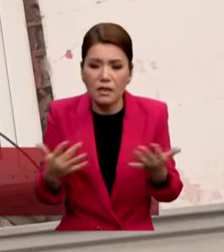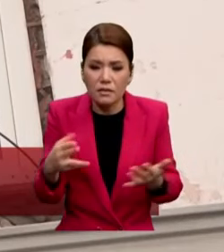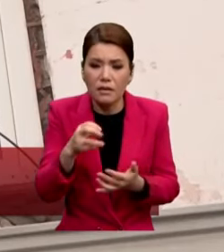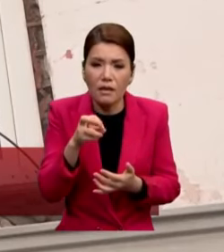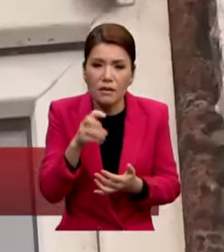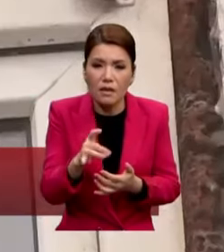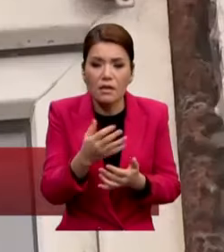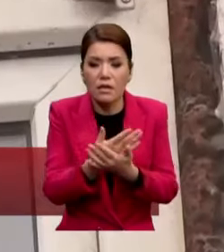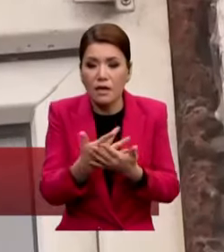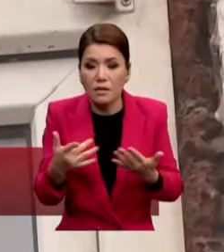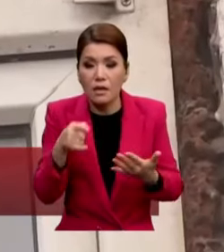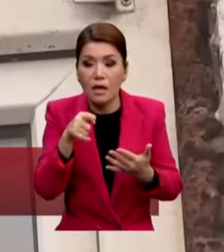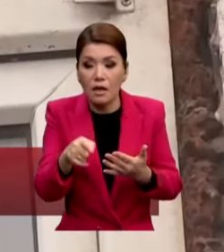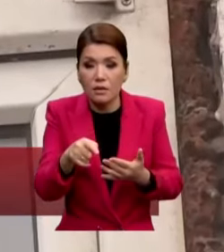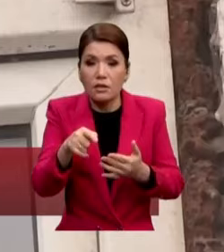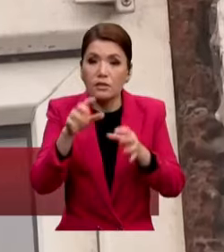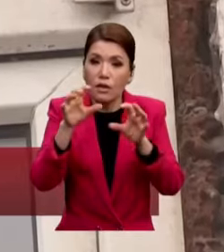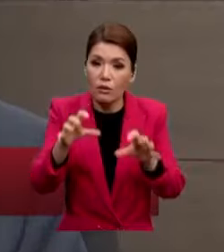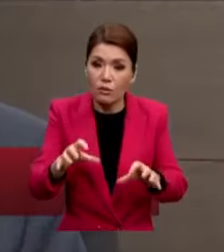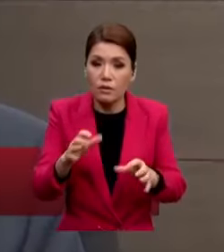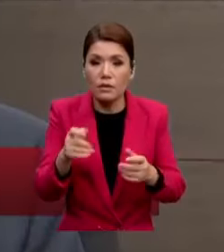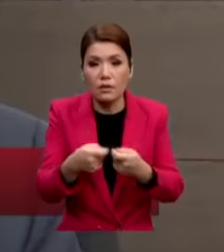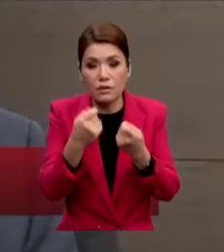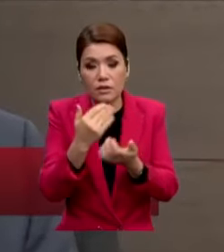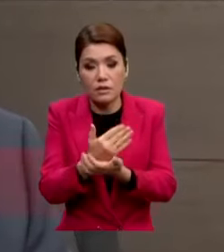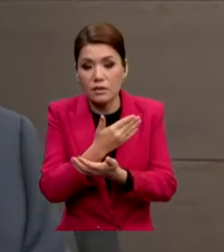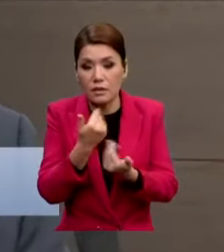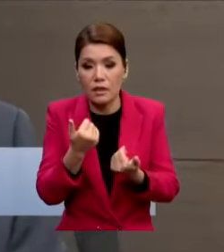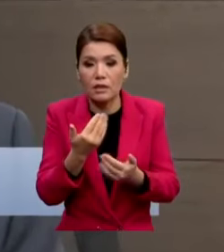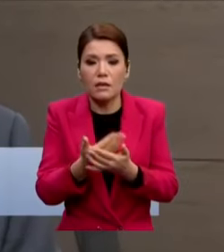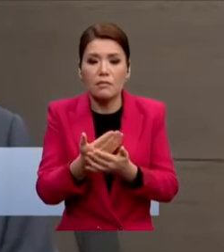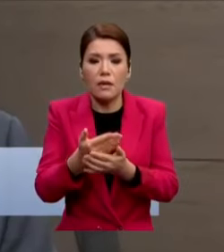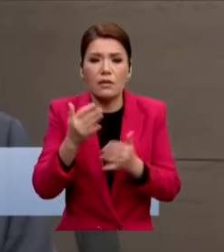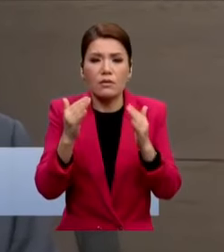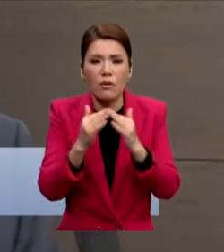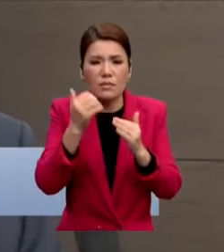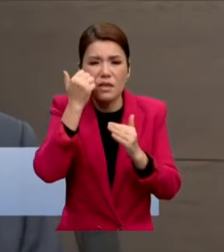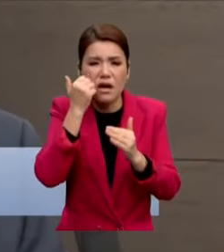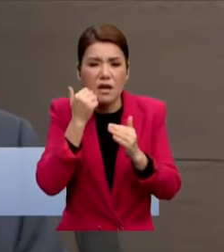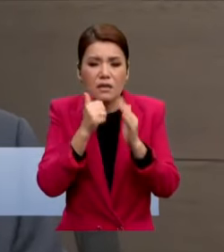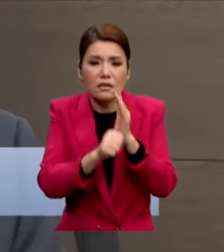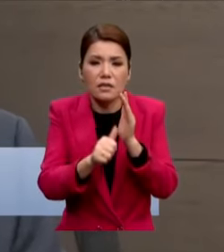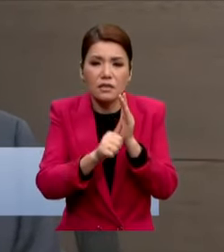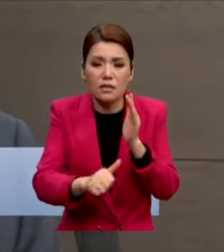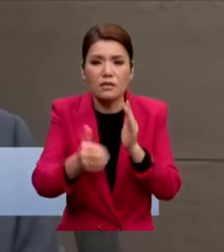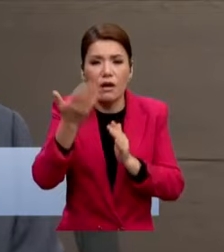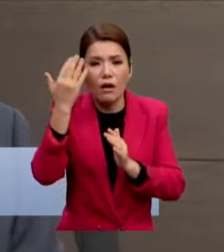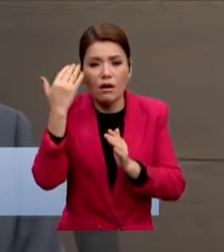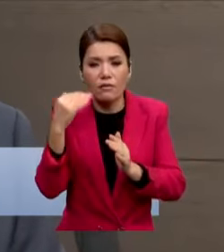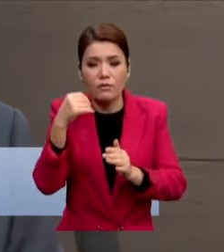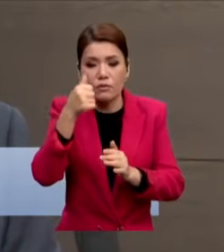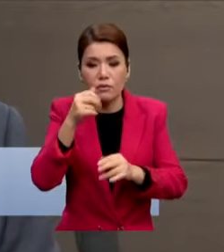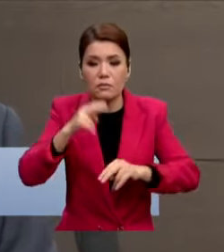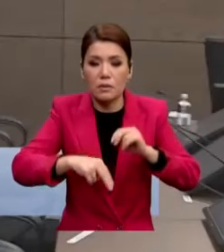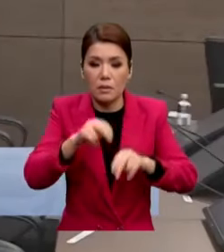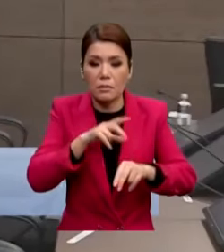вот насколько они это законно делают, вызывает вопросы. Дома прошлого века, 50-х годов, 60-х годов, и мы видим, что пристройки